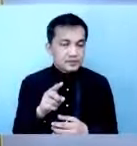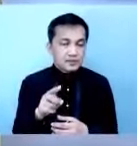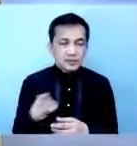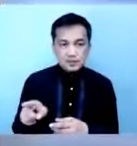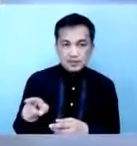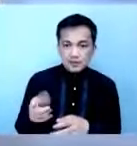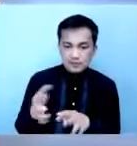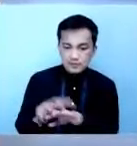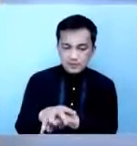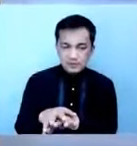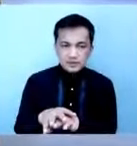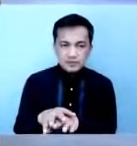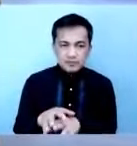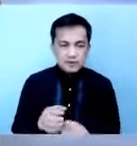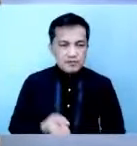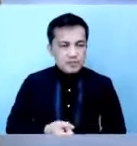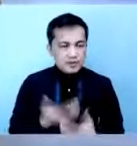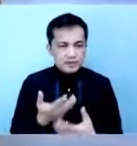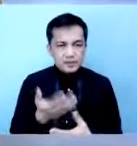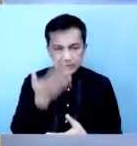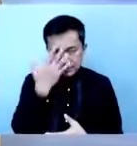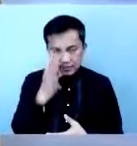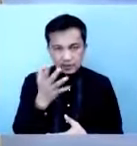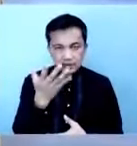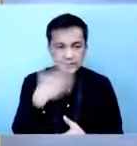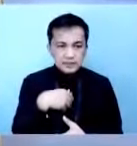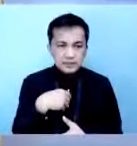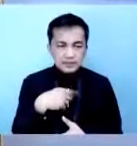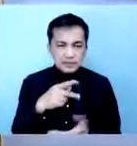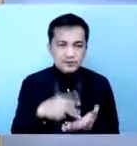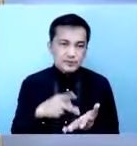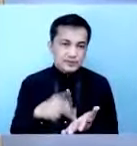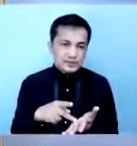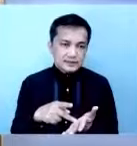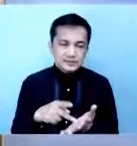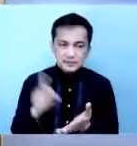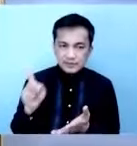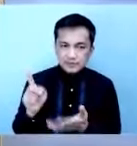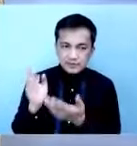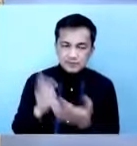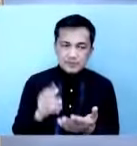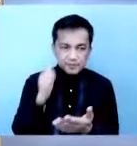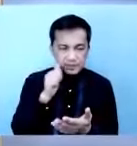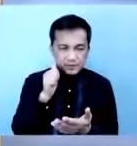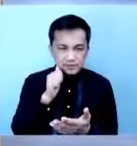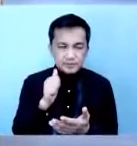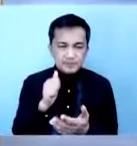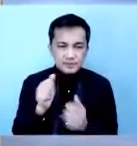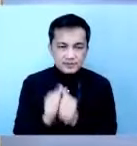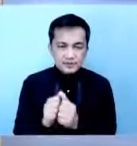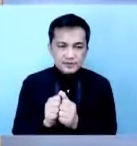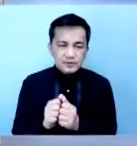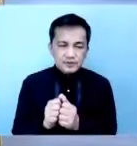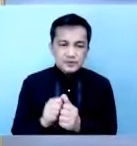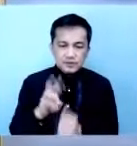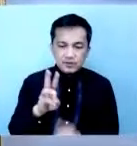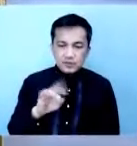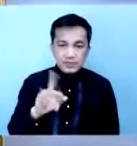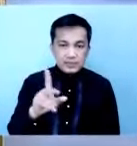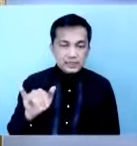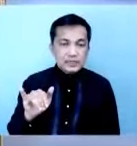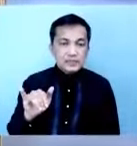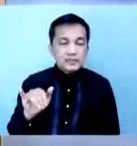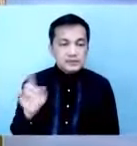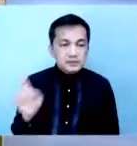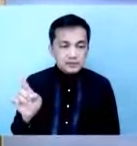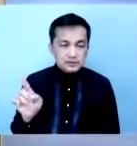Kombinasyon ng nag-uumapaw na talento, ganda at kakulitan ang hatid ng mga bagong makakasama ni Kuya Willie Revillame